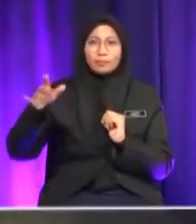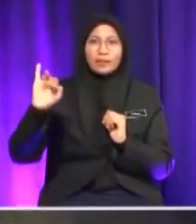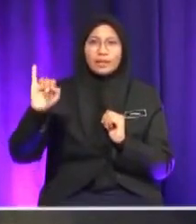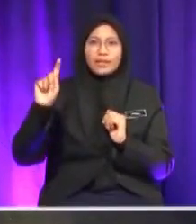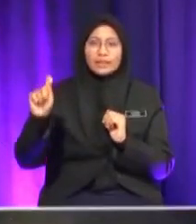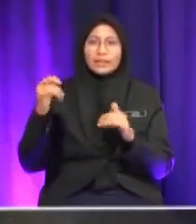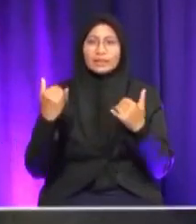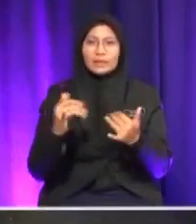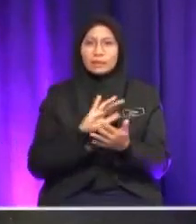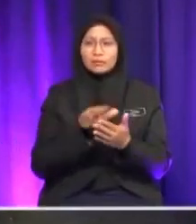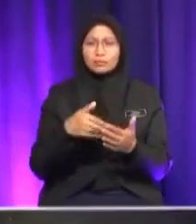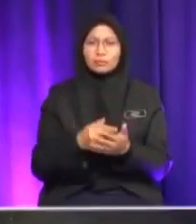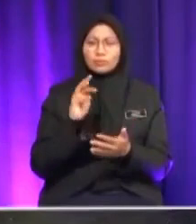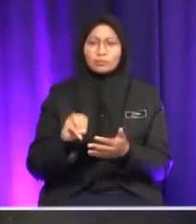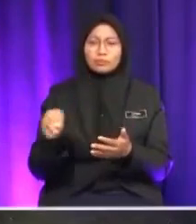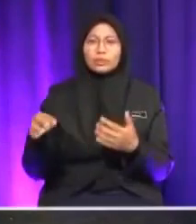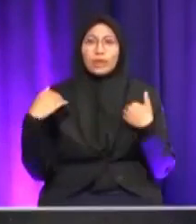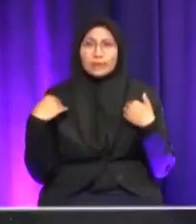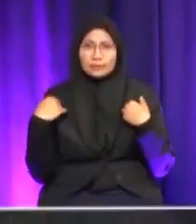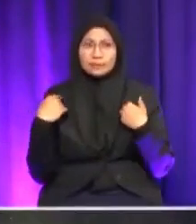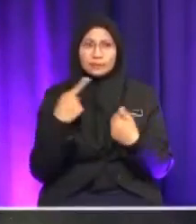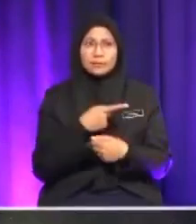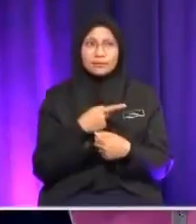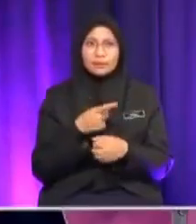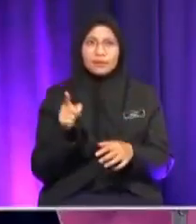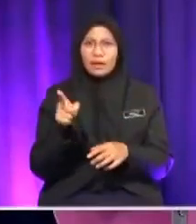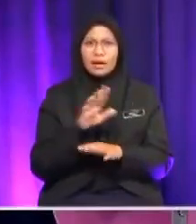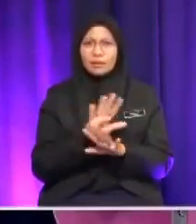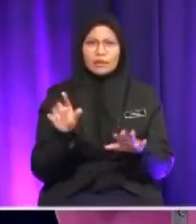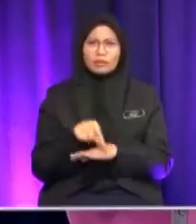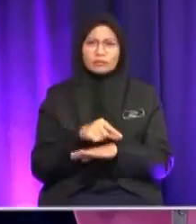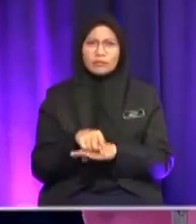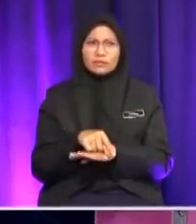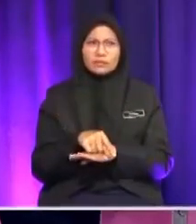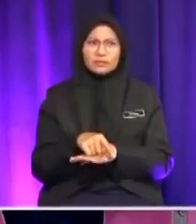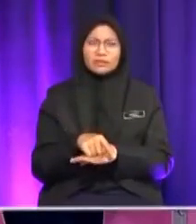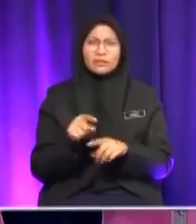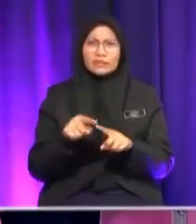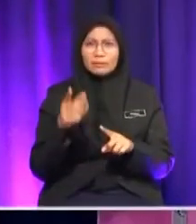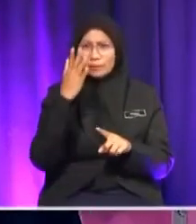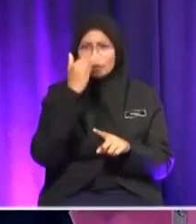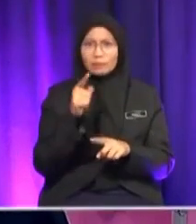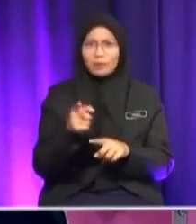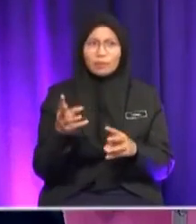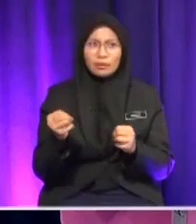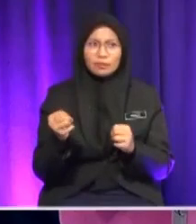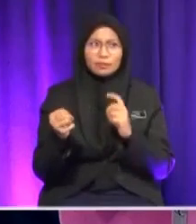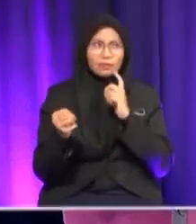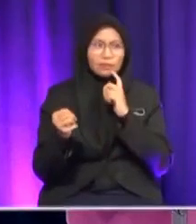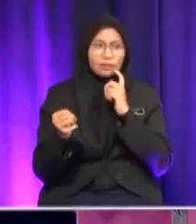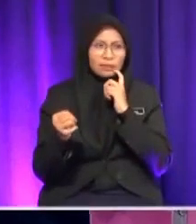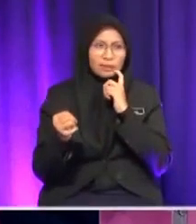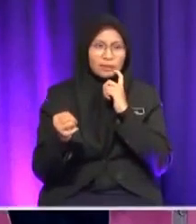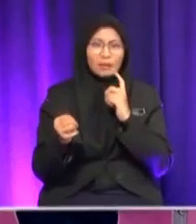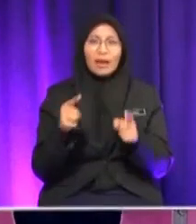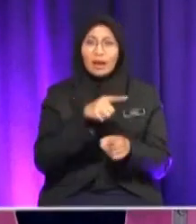trend dalam kalangan murid-murid sekolah. Padahal mereka tak gunakan popet tersebut. Tapi semua nak adakan popet tersebut. Tahu tak you apa tu popet? Yang warna-warni